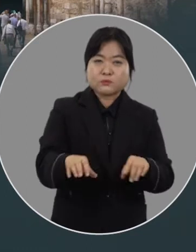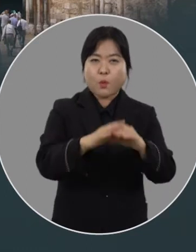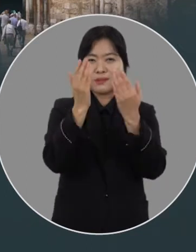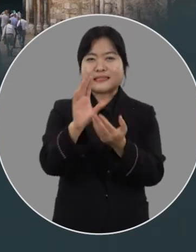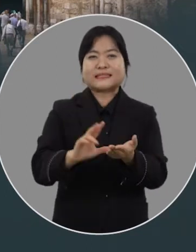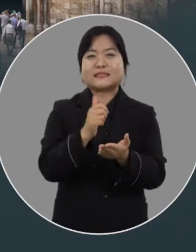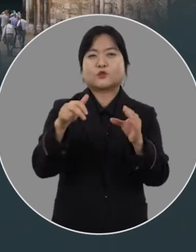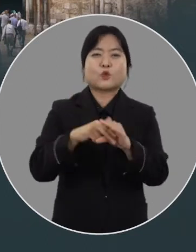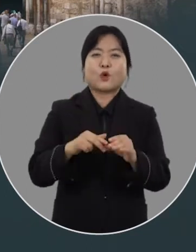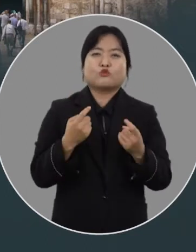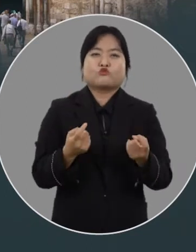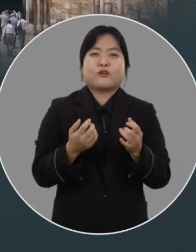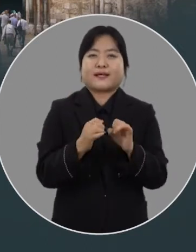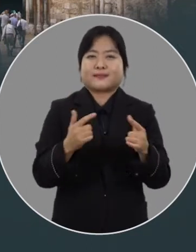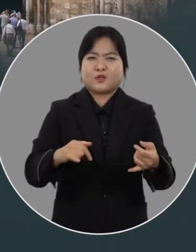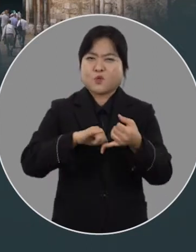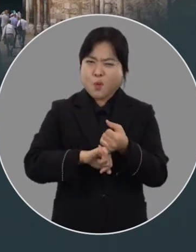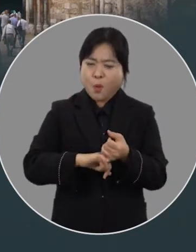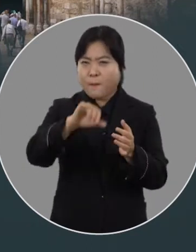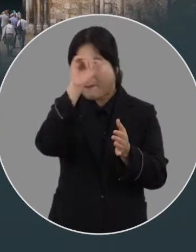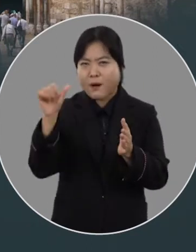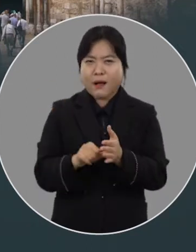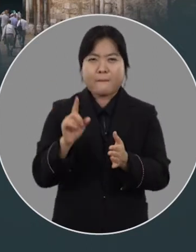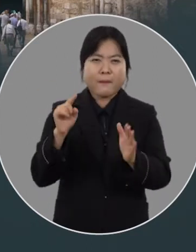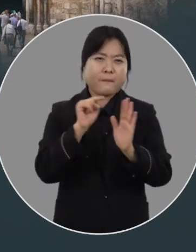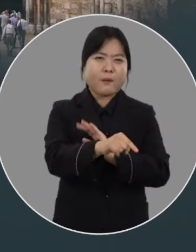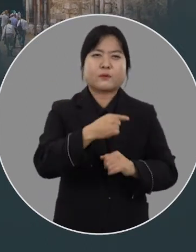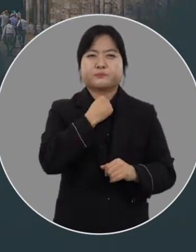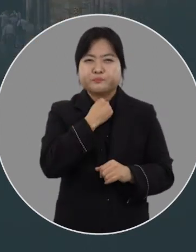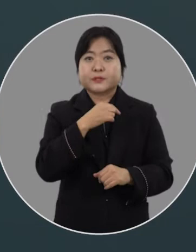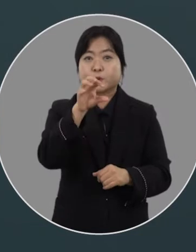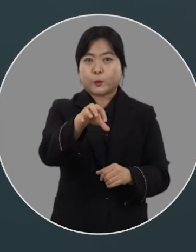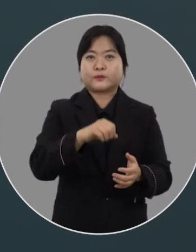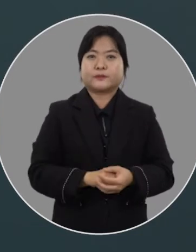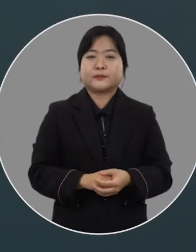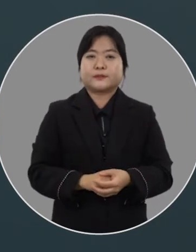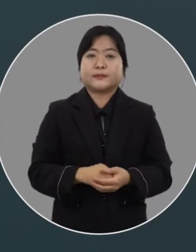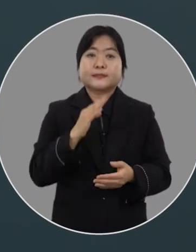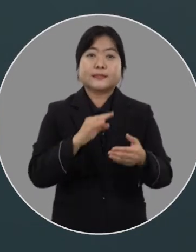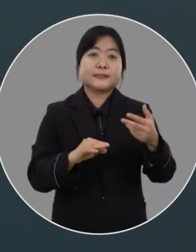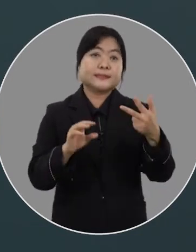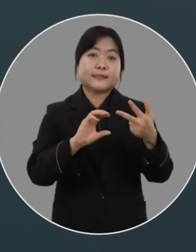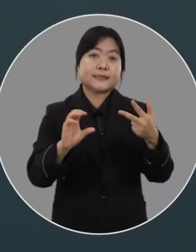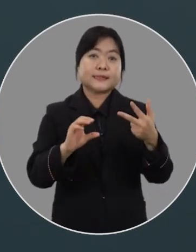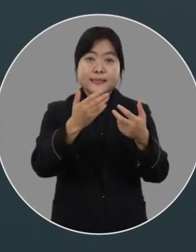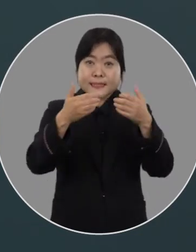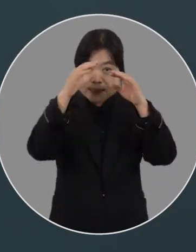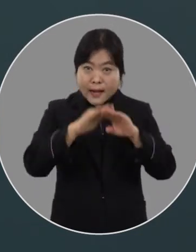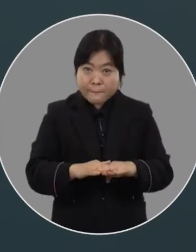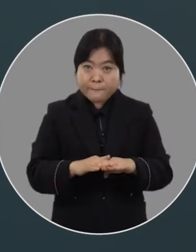모든 그리스도교의 순례객들이 꼭 한번 일생에 방문해보고 싶은 장소였습니다. 사실